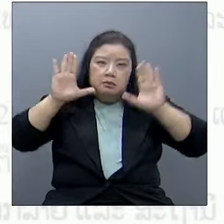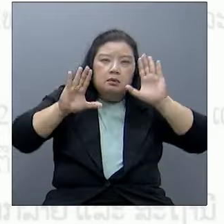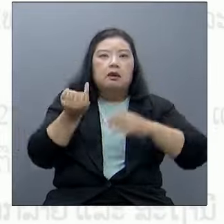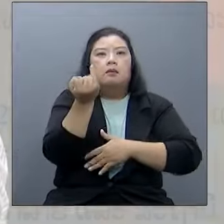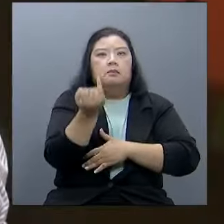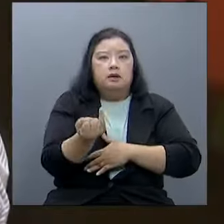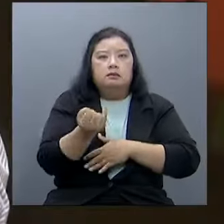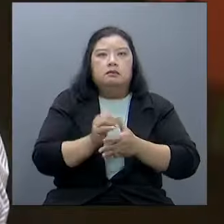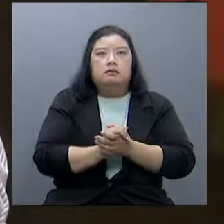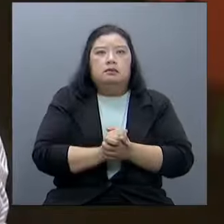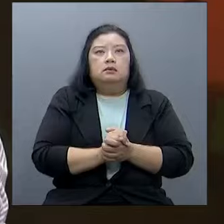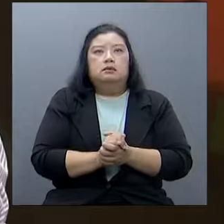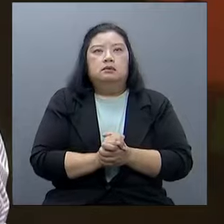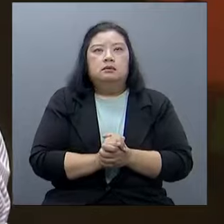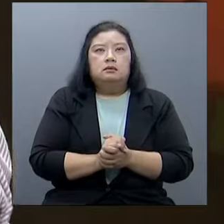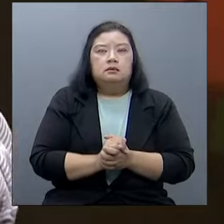่ะ